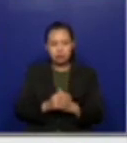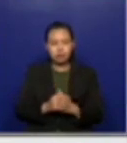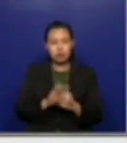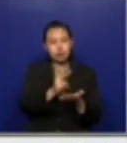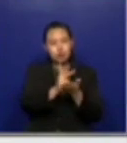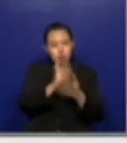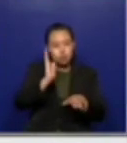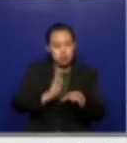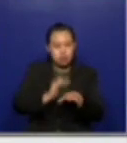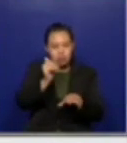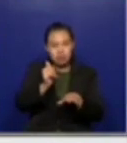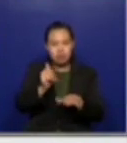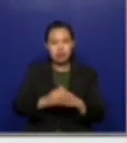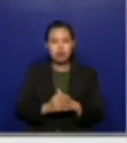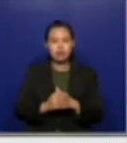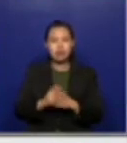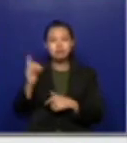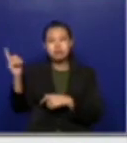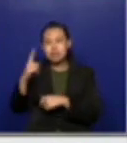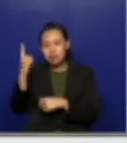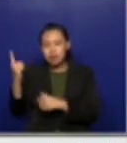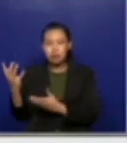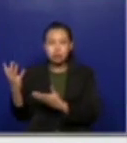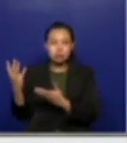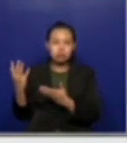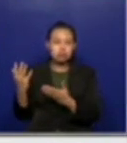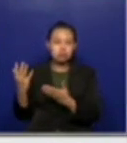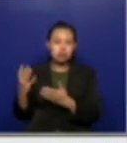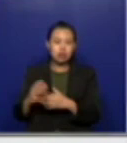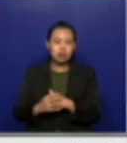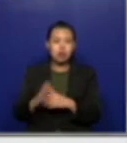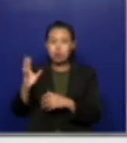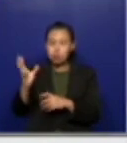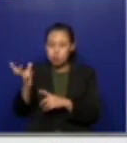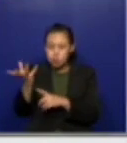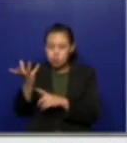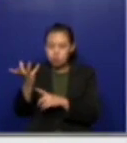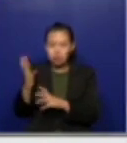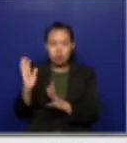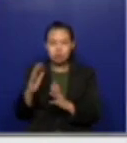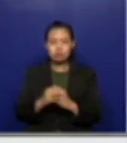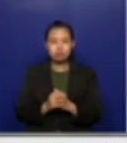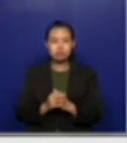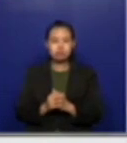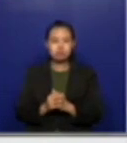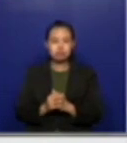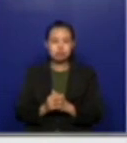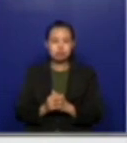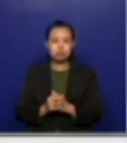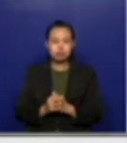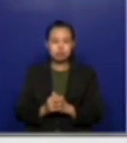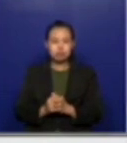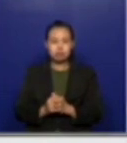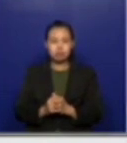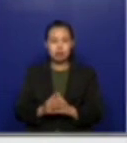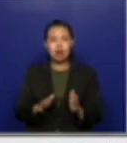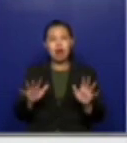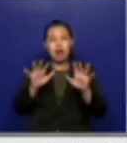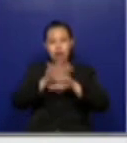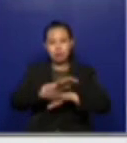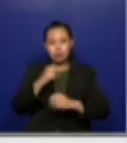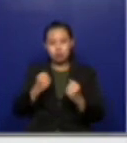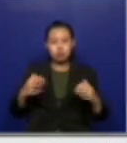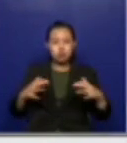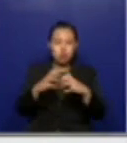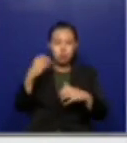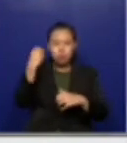านักท่องเที่ยวเข้ามากลัวโรคเนี่ยแยกกันนะฮะมันเหมือนกับรถชนกันบนถนนบ่อยๆแล้วเราไปห้ามคนขับรถอ่ะ ไอ้อย่างนี้ผมก็ทำได้ท่านประธ